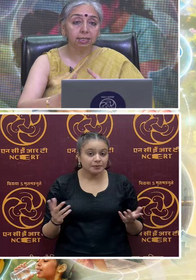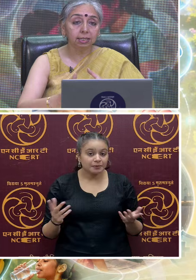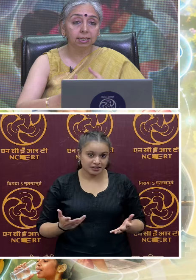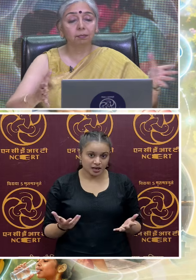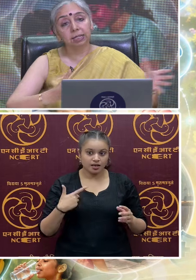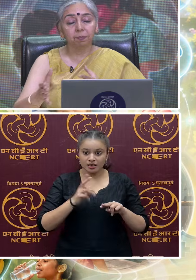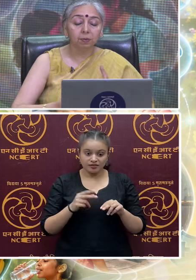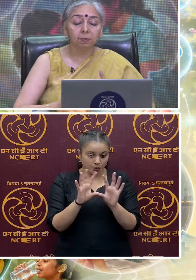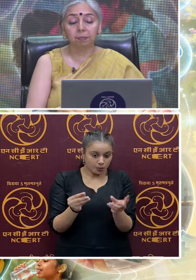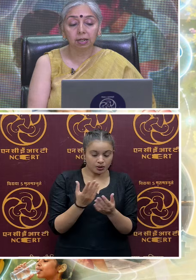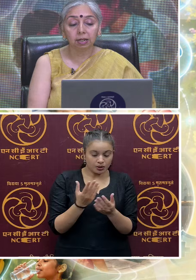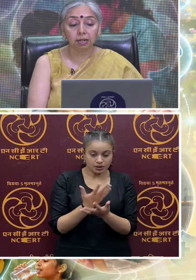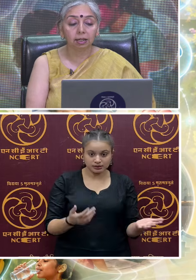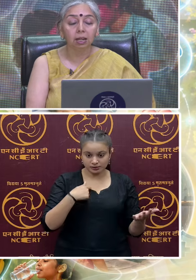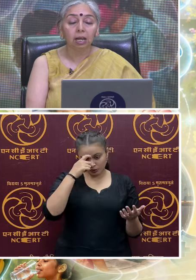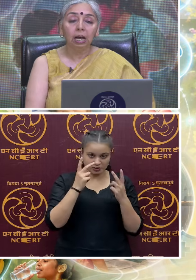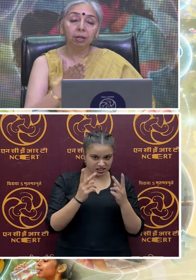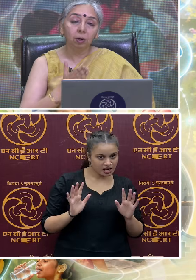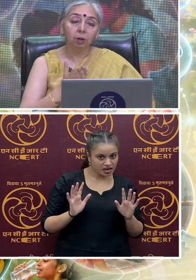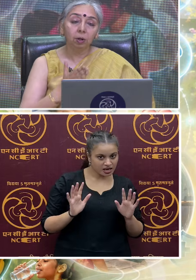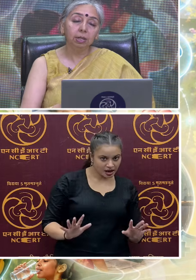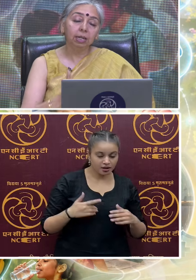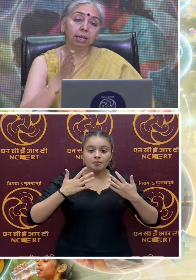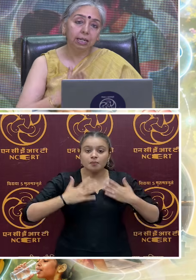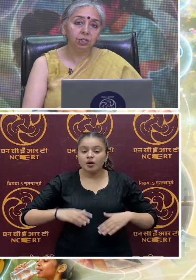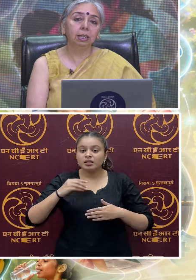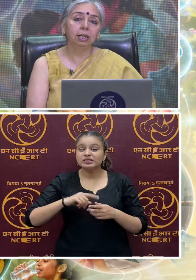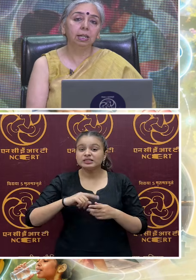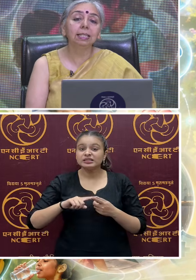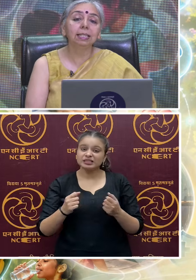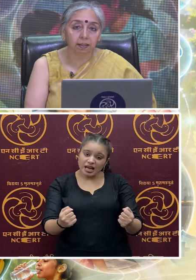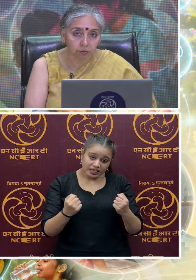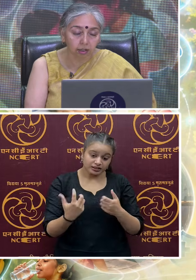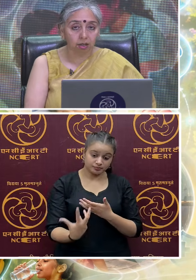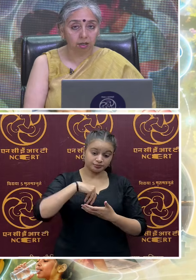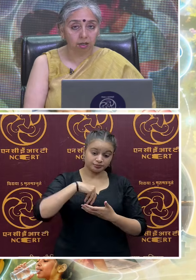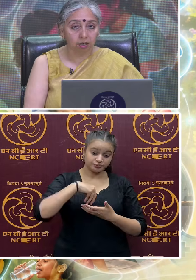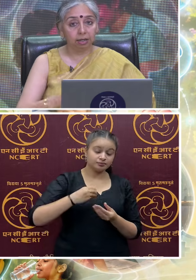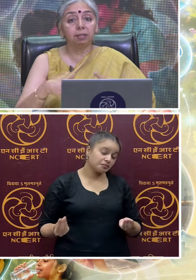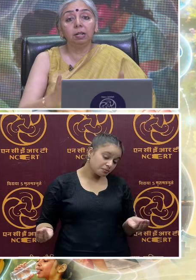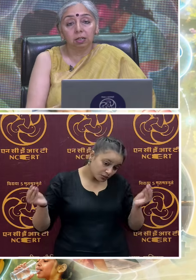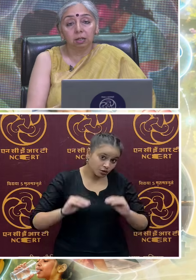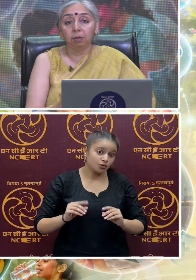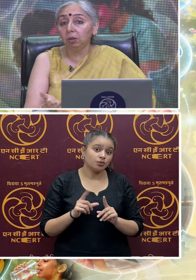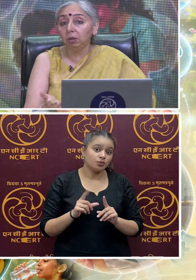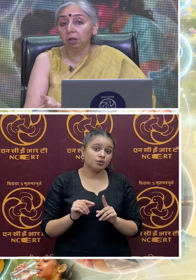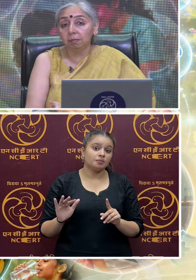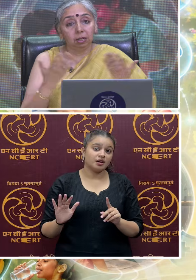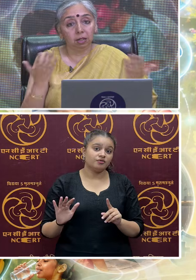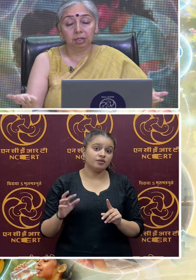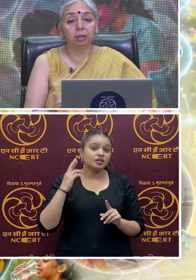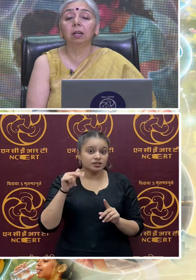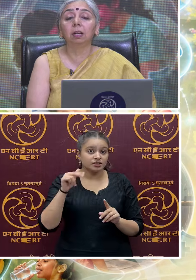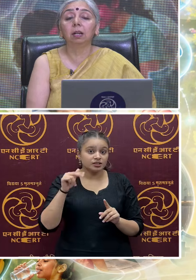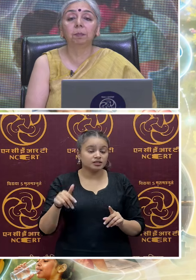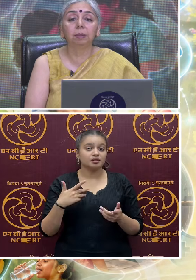हम ये चीज़ें, ये सब प्रॉब्लम्स हम कर रहे हैं, हमारी बॉडी में एनर्जी इनटेक ज़्यादा हो रही है, हमारा एक्सपेंडिचर कम है, क्योंकि हम बैठे